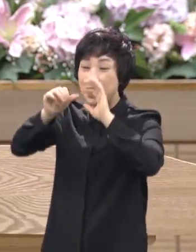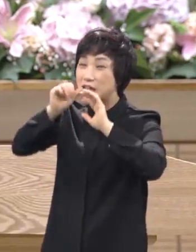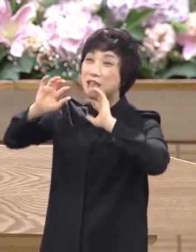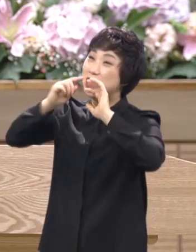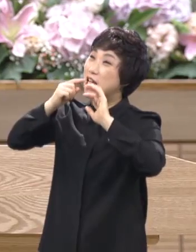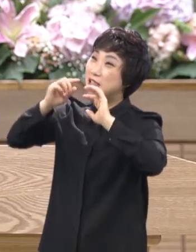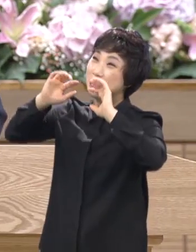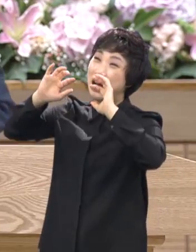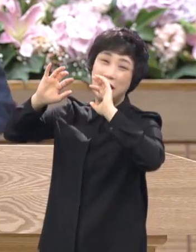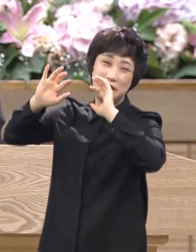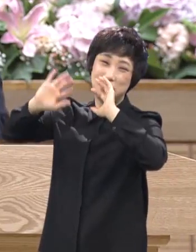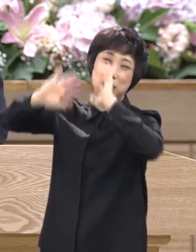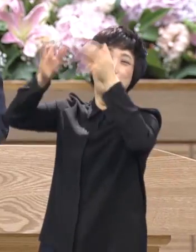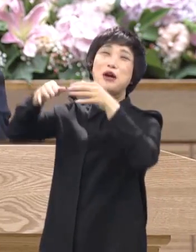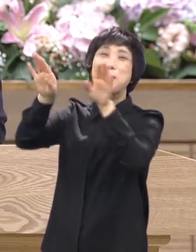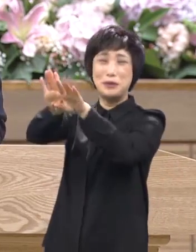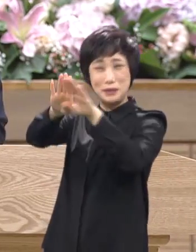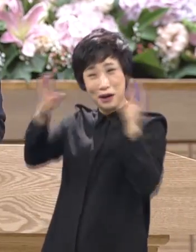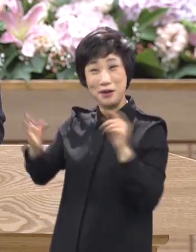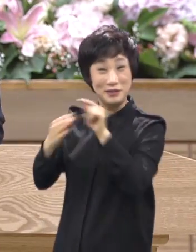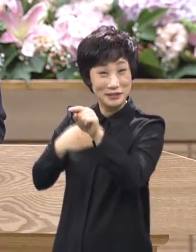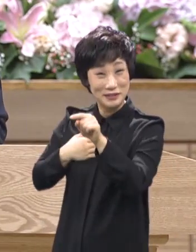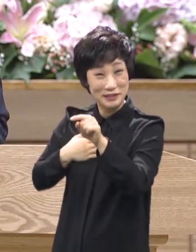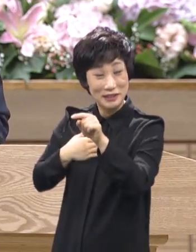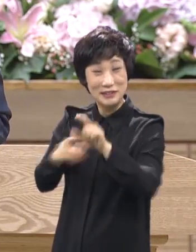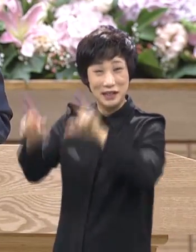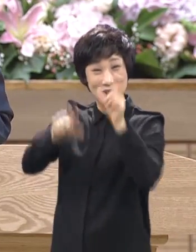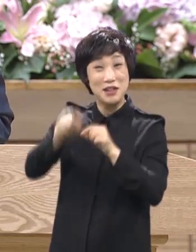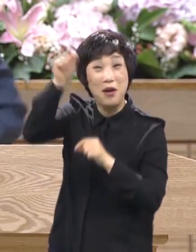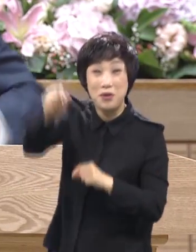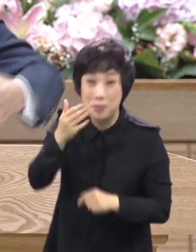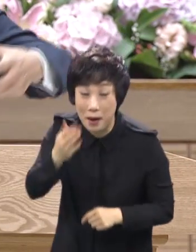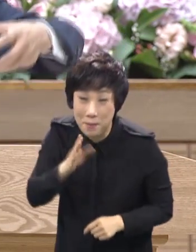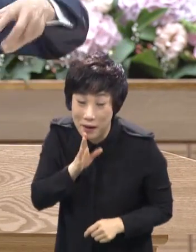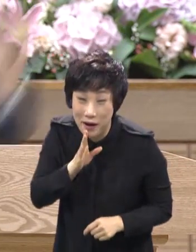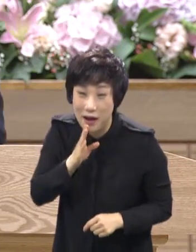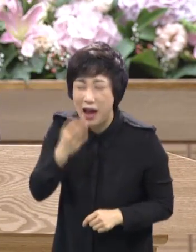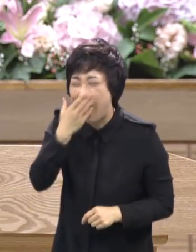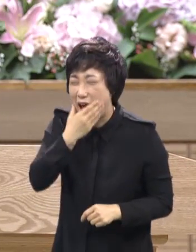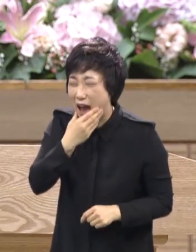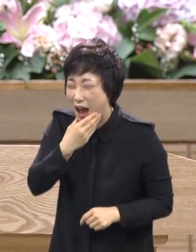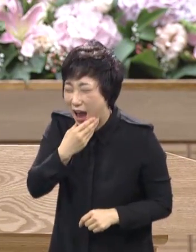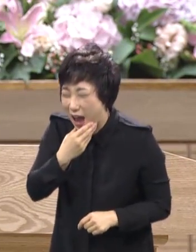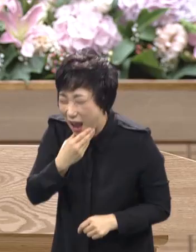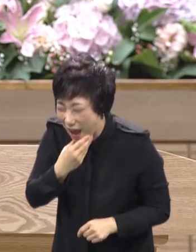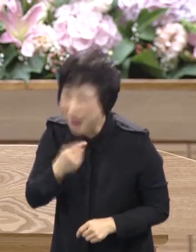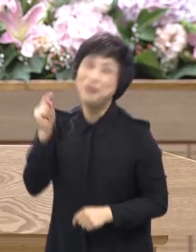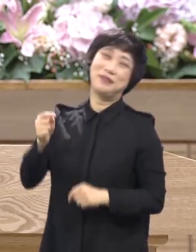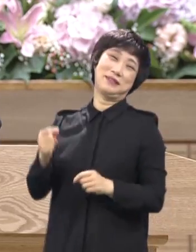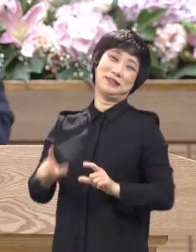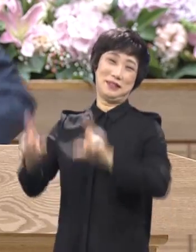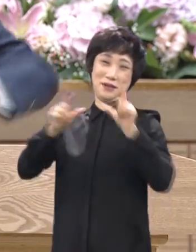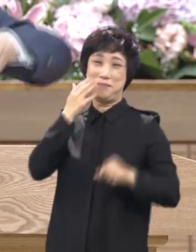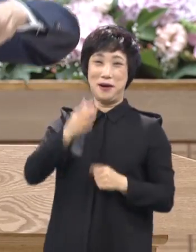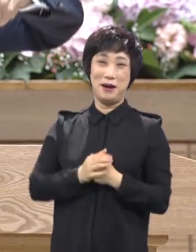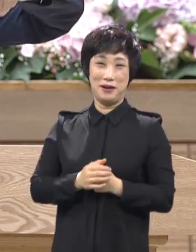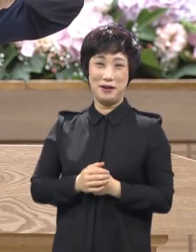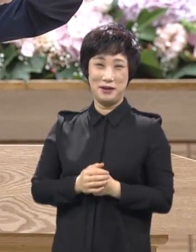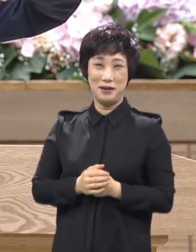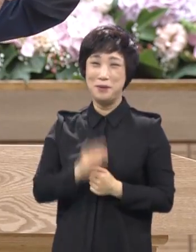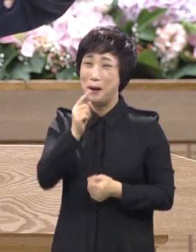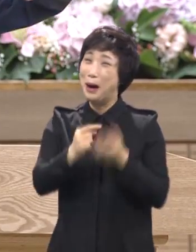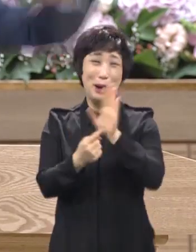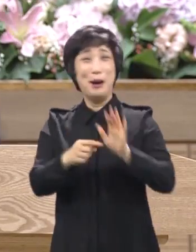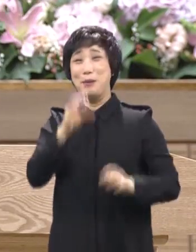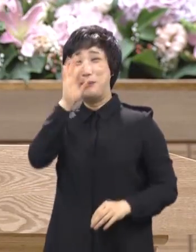열립니다. 거기서 영원히 살 수 있습니다. 행복에 겨워 살 수 있습니다. 말로